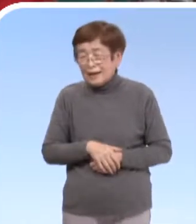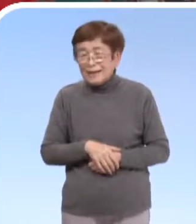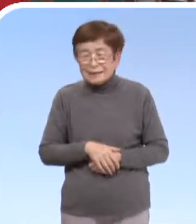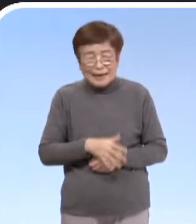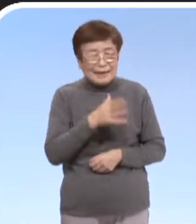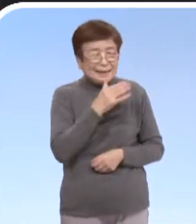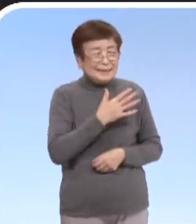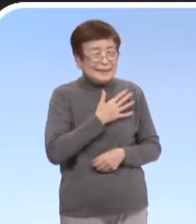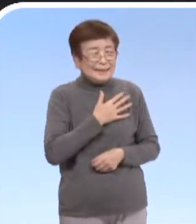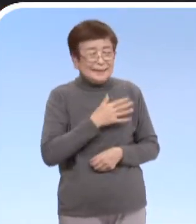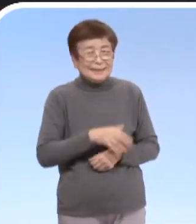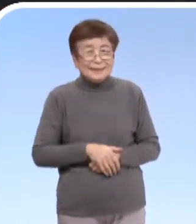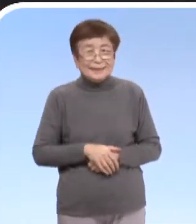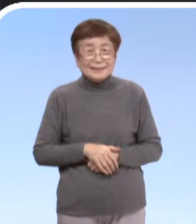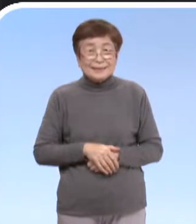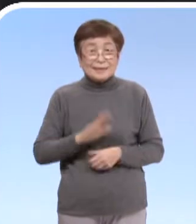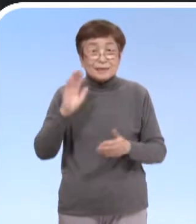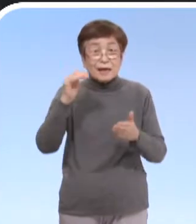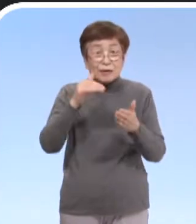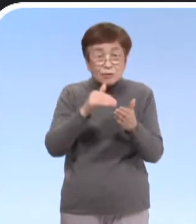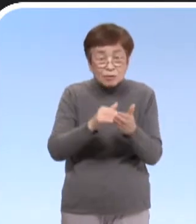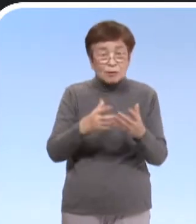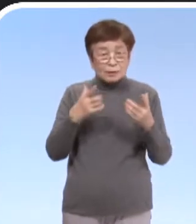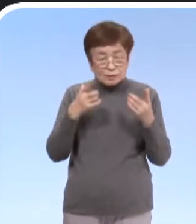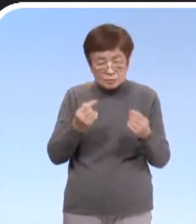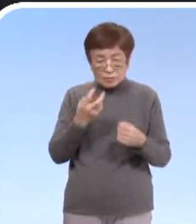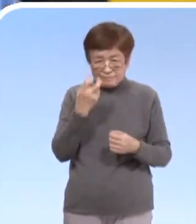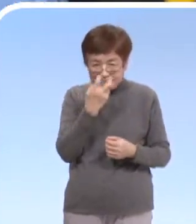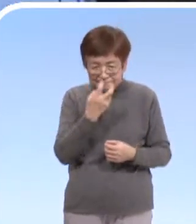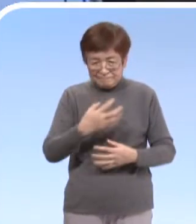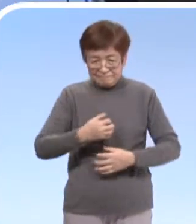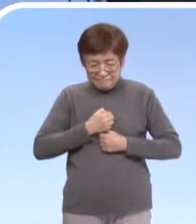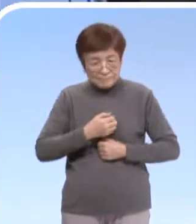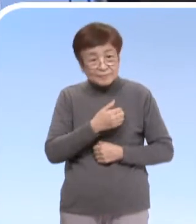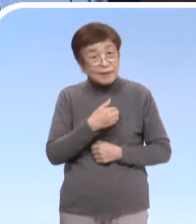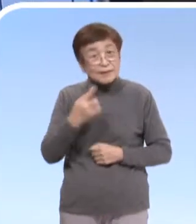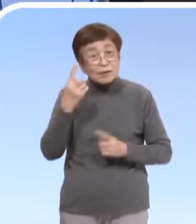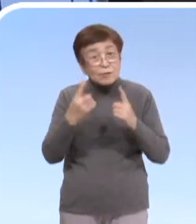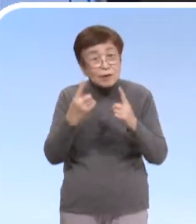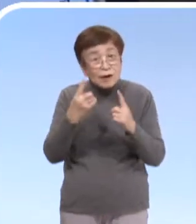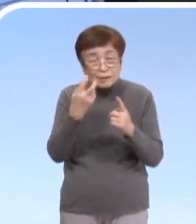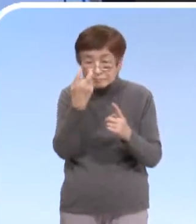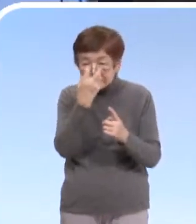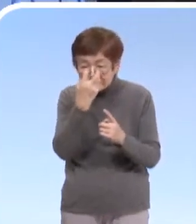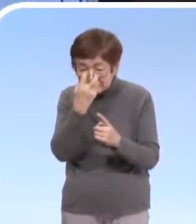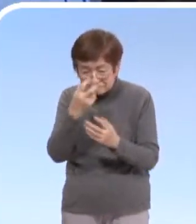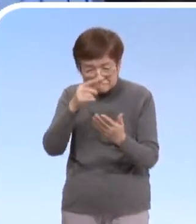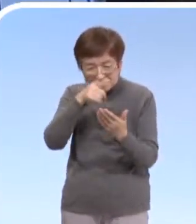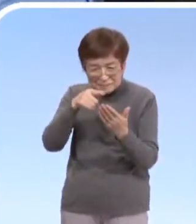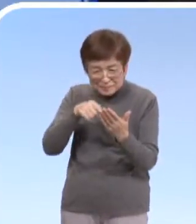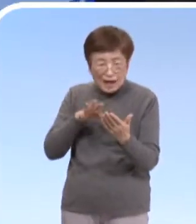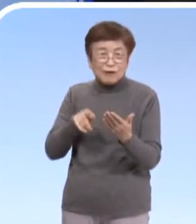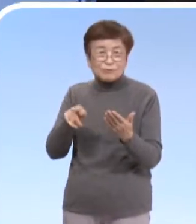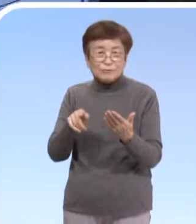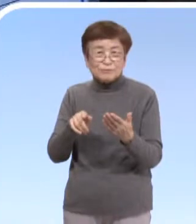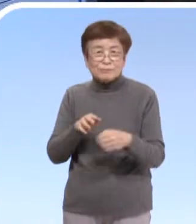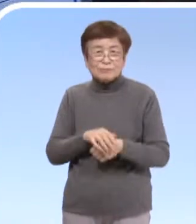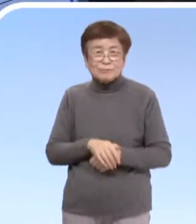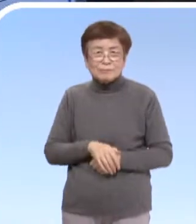です。 はい。はい、 最後は安全な走行ができたかどうか項目ごとにチェックが入ります